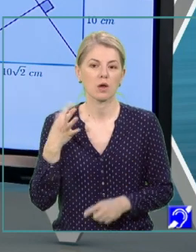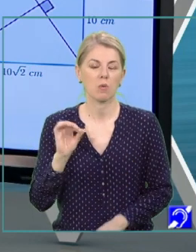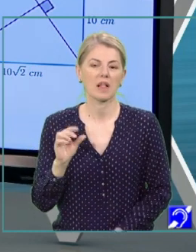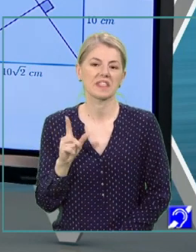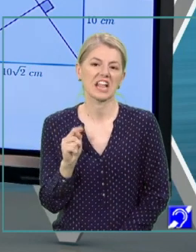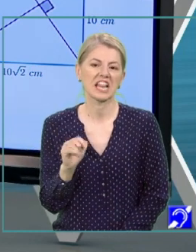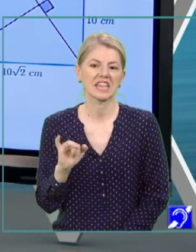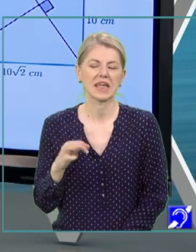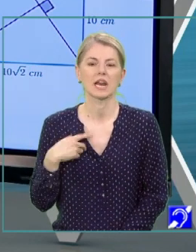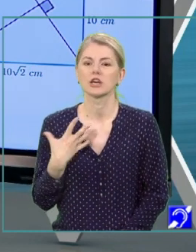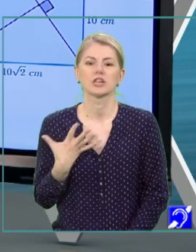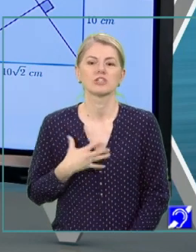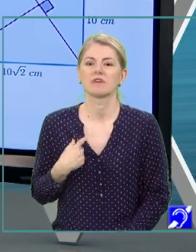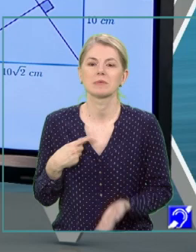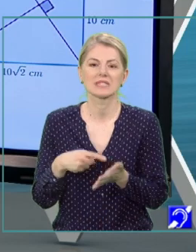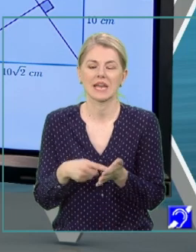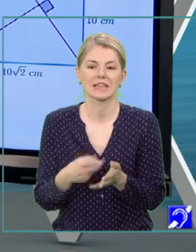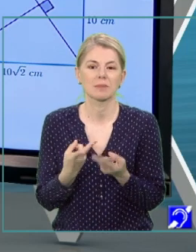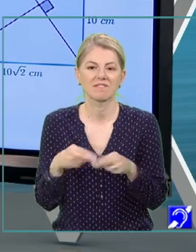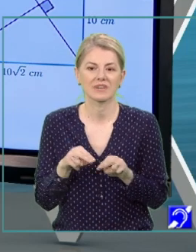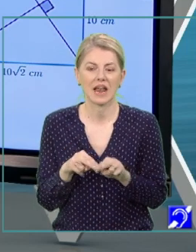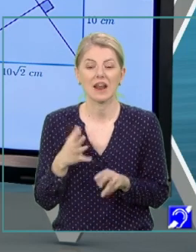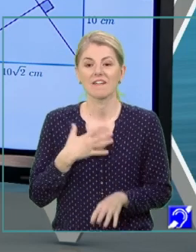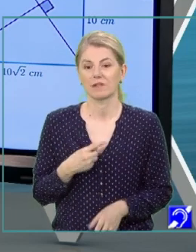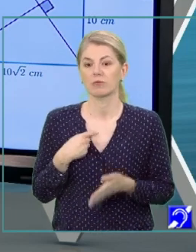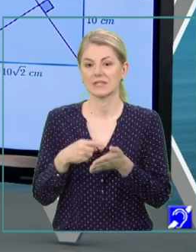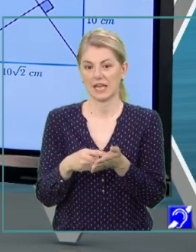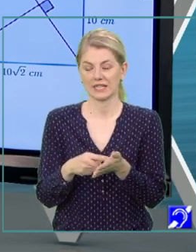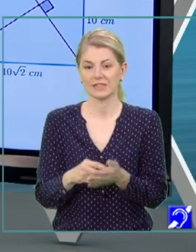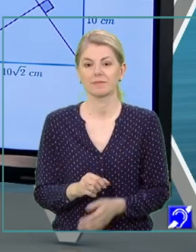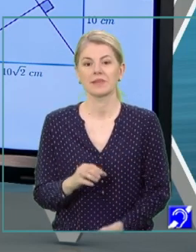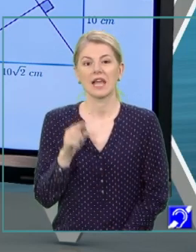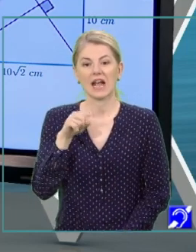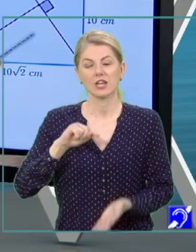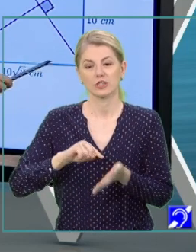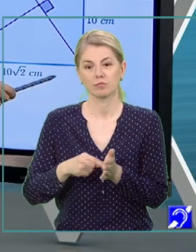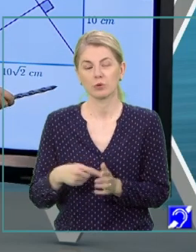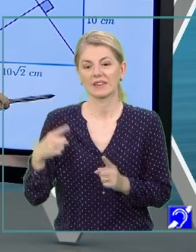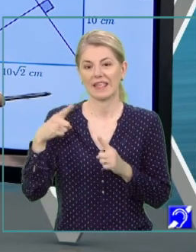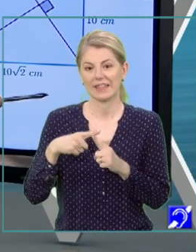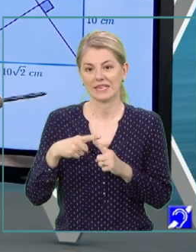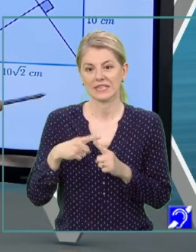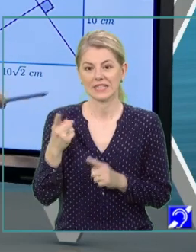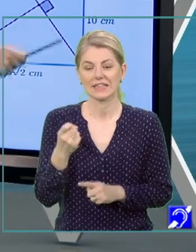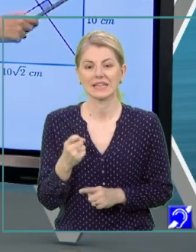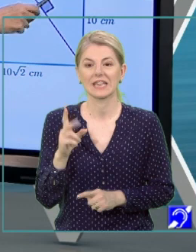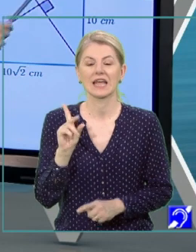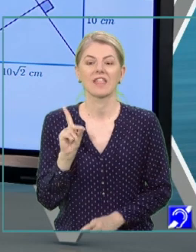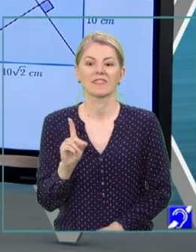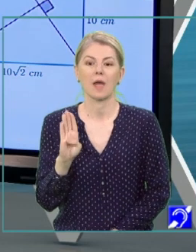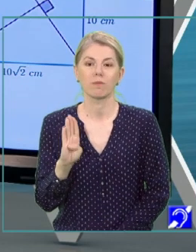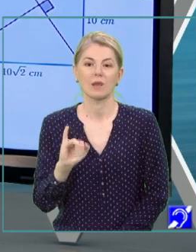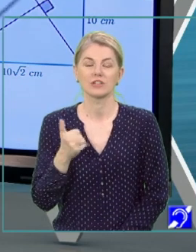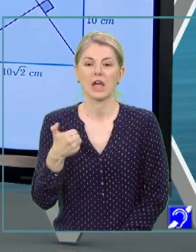literă. Și ce vrem să arătăm în final? Vreau să arăt că, de fapt, acest punct de intersecție dintre DB